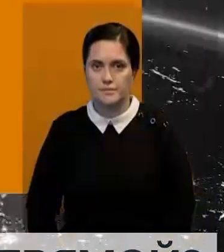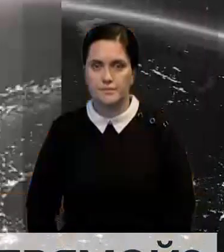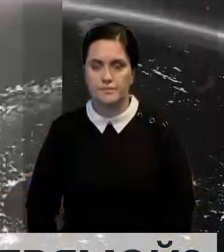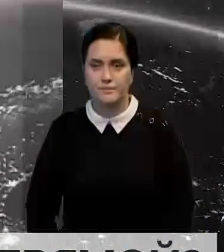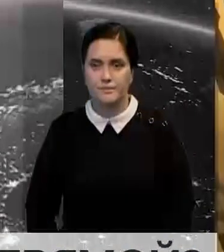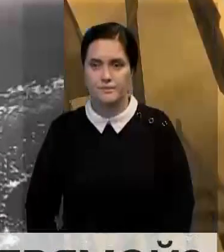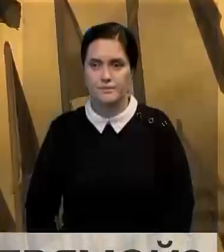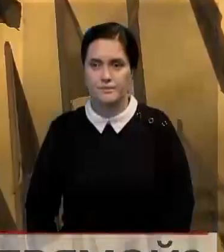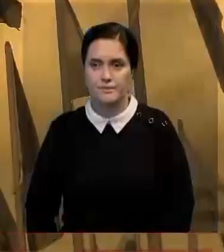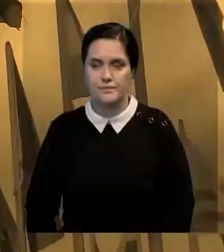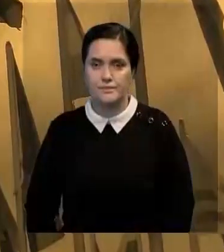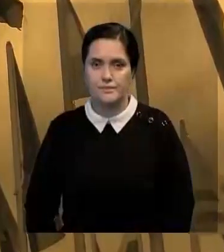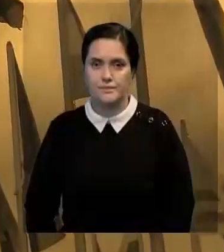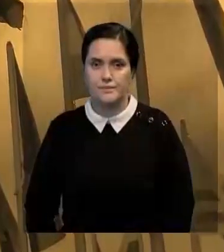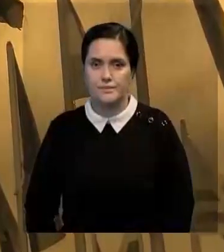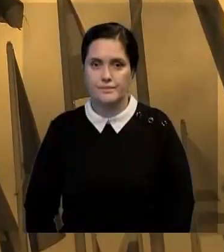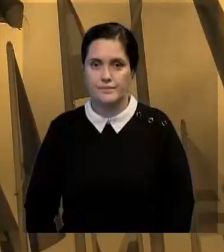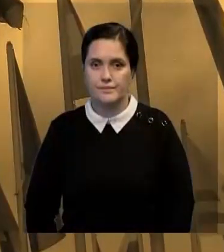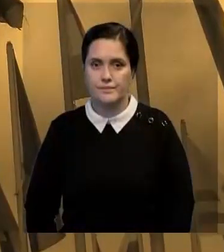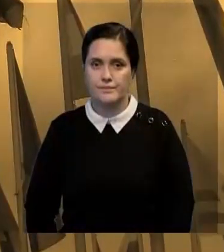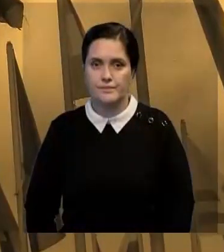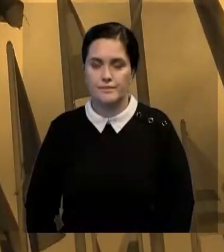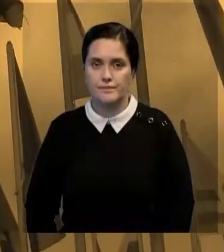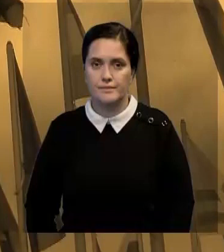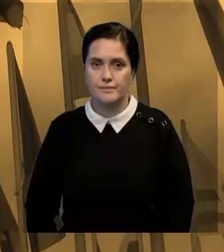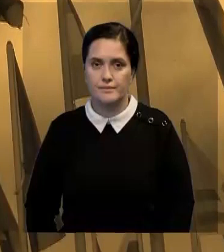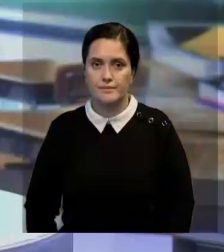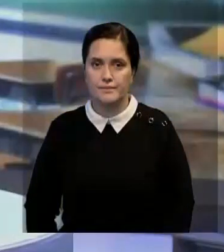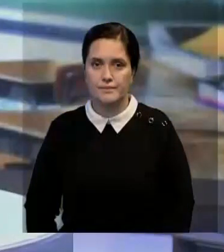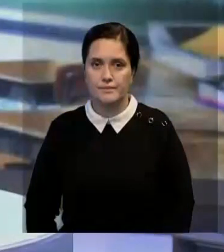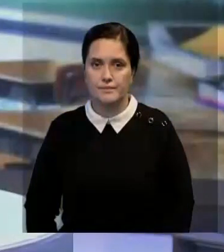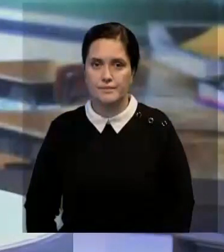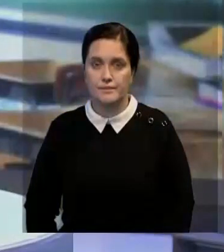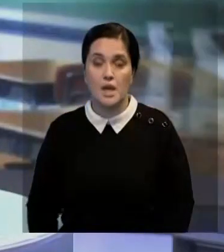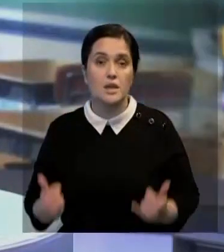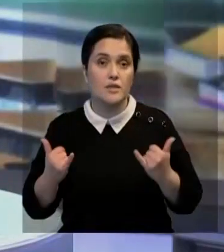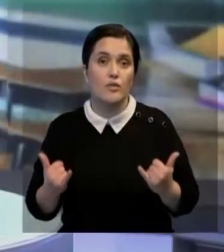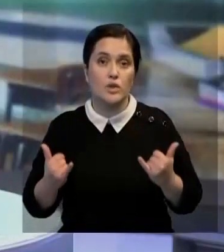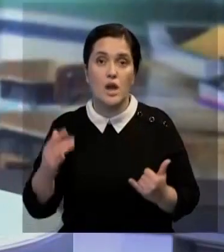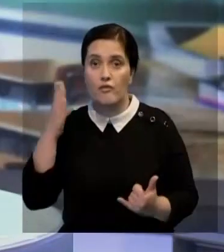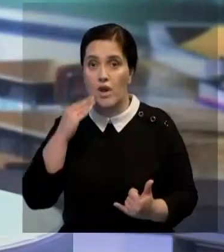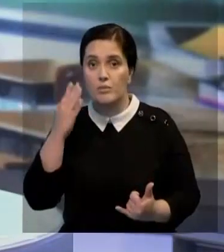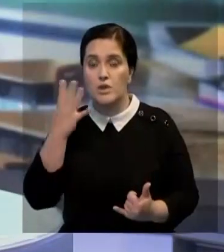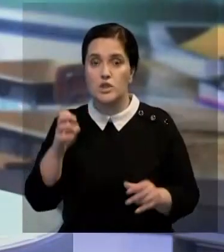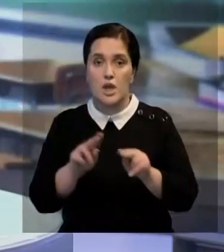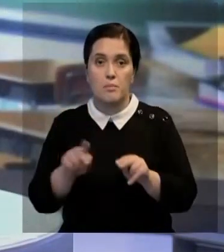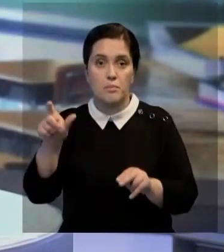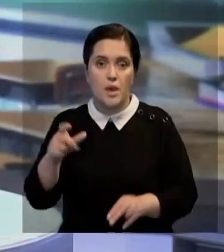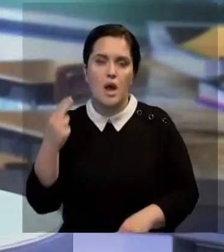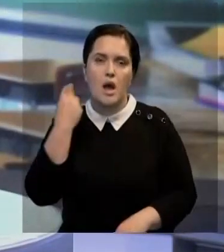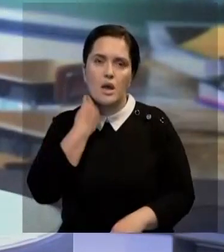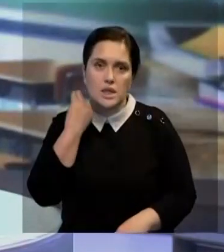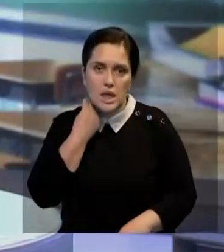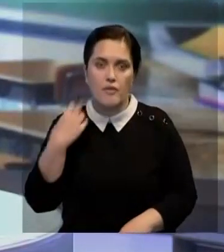С Сегодня в Алматы 400 преподавателей английского,